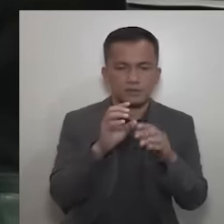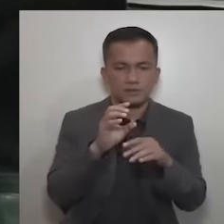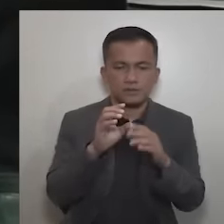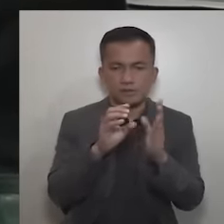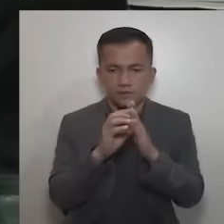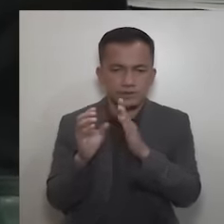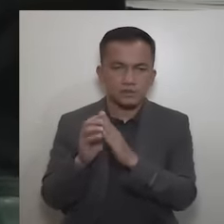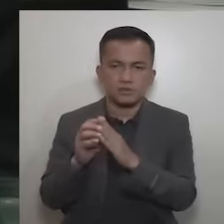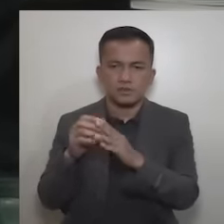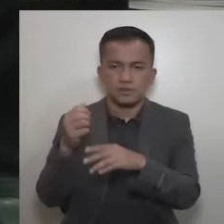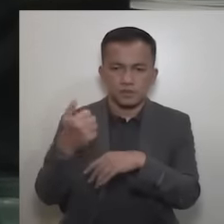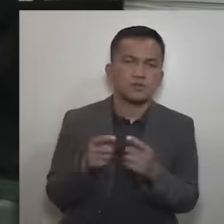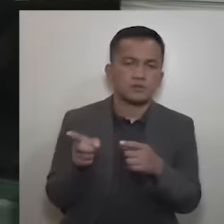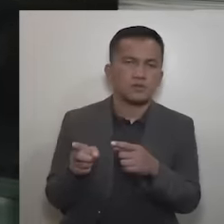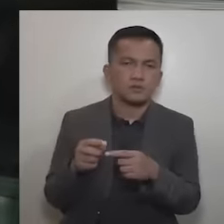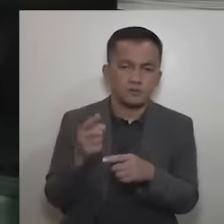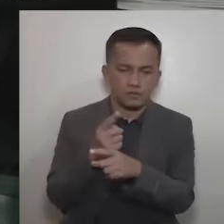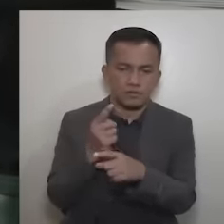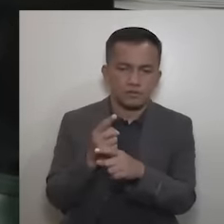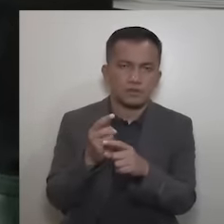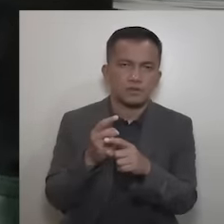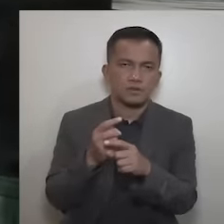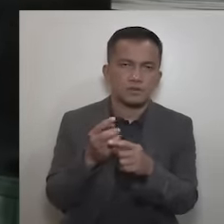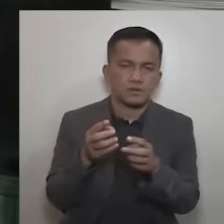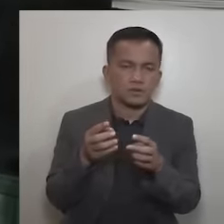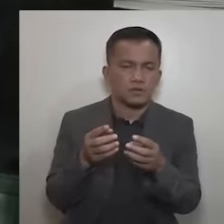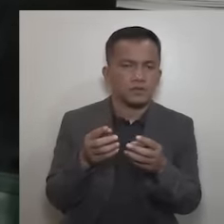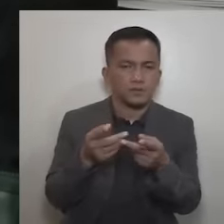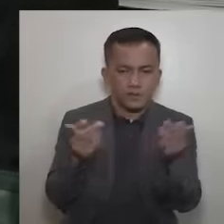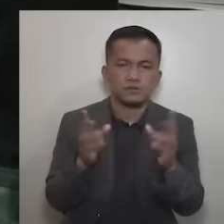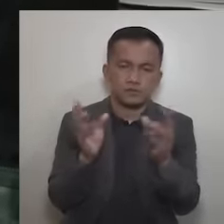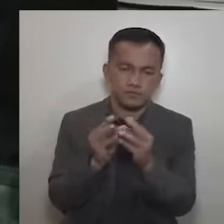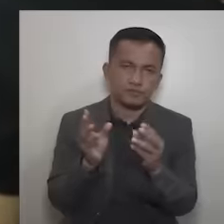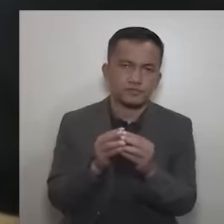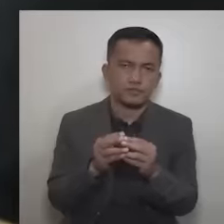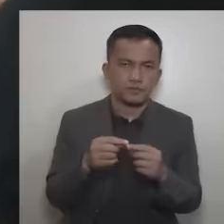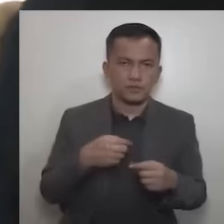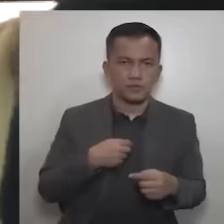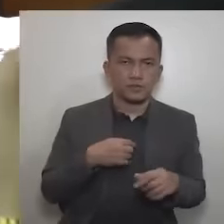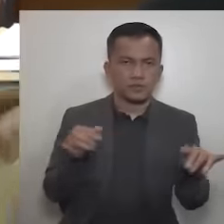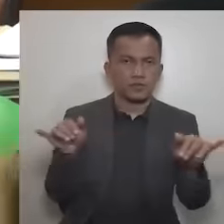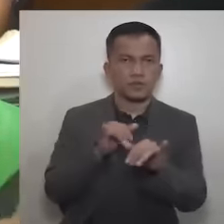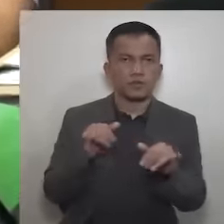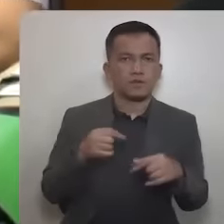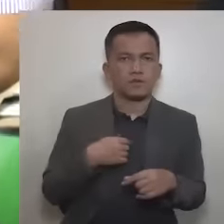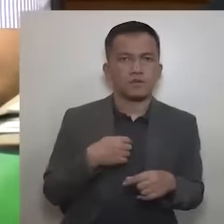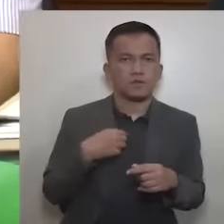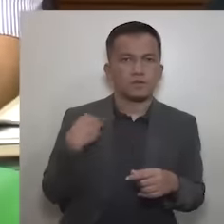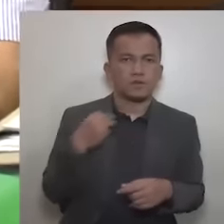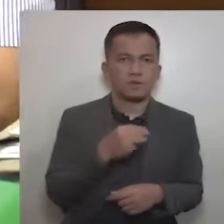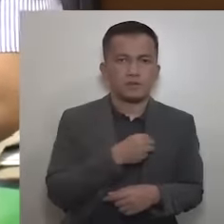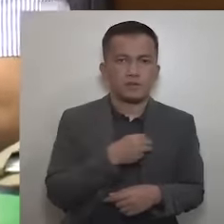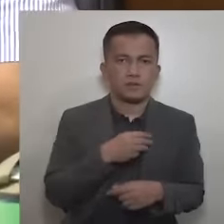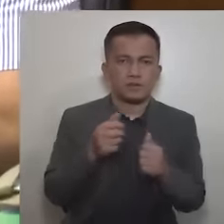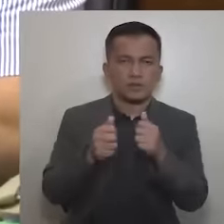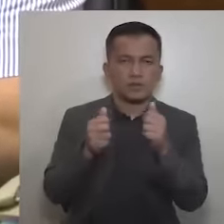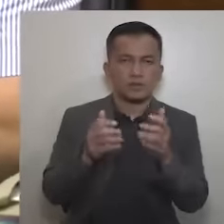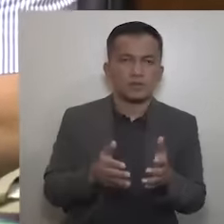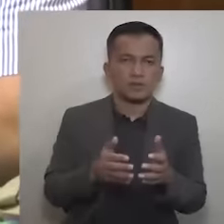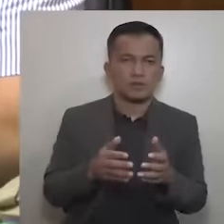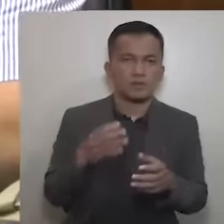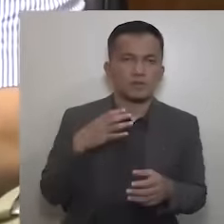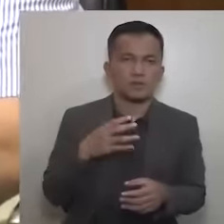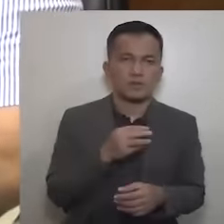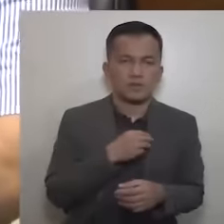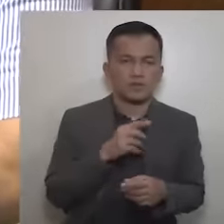city kung yung mga allegations mo. Yun yung proper forum din and we can avail. Kasi I'm also a member of yung